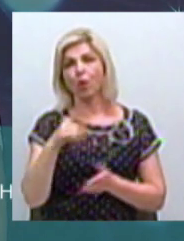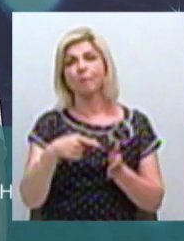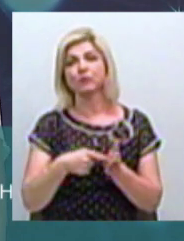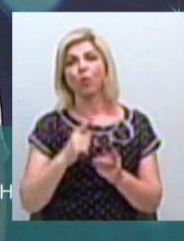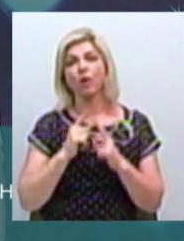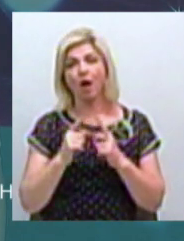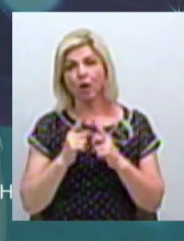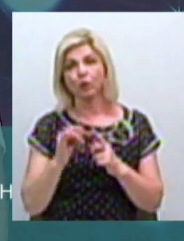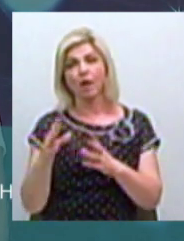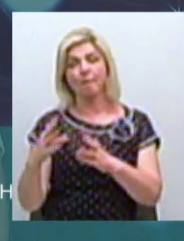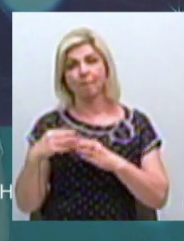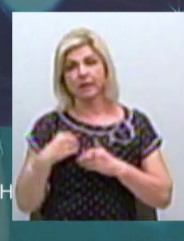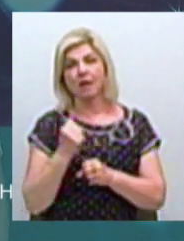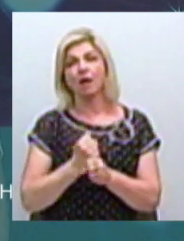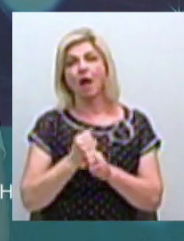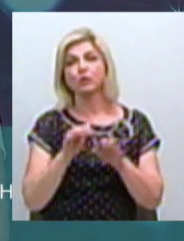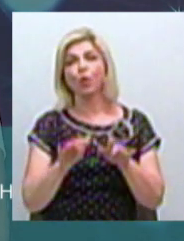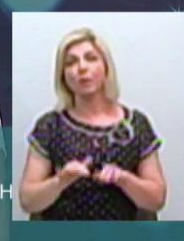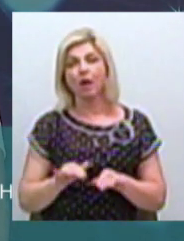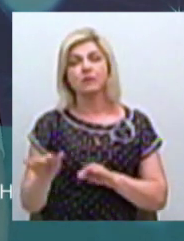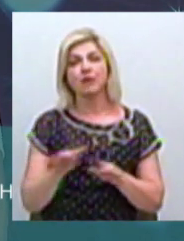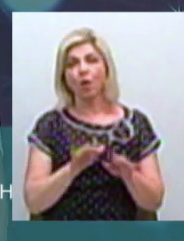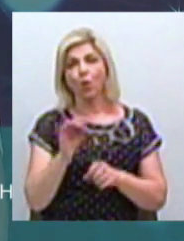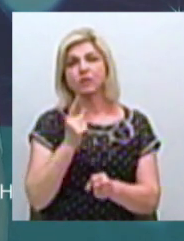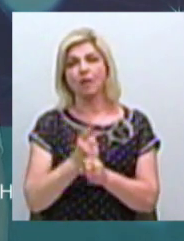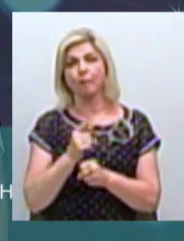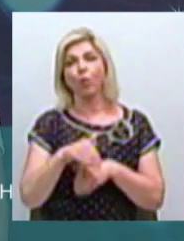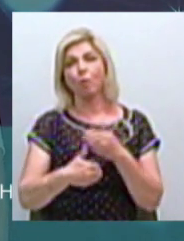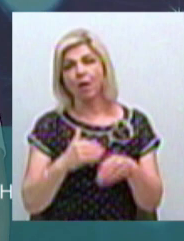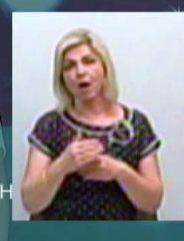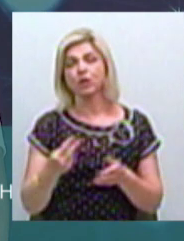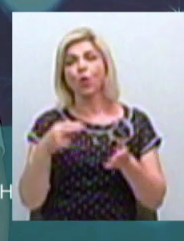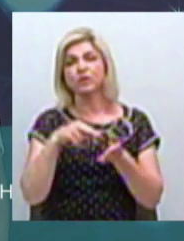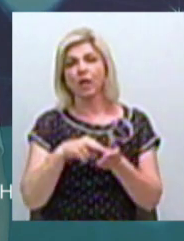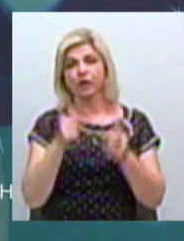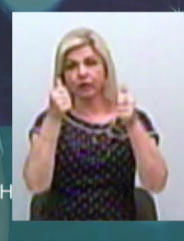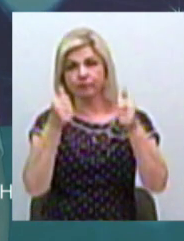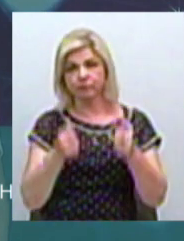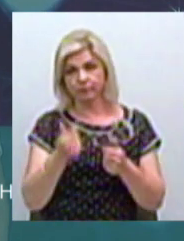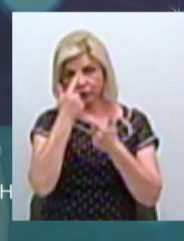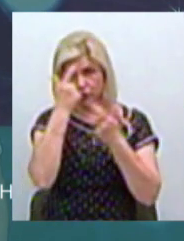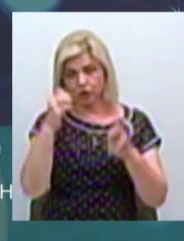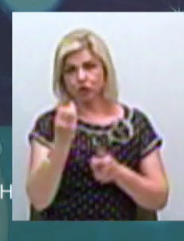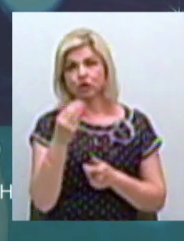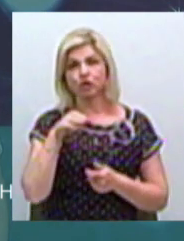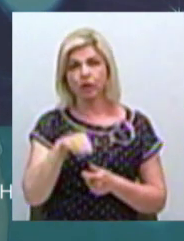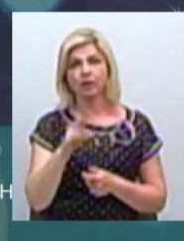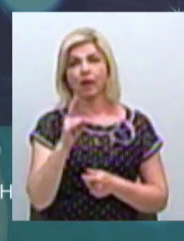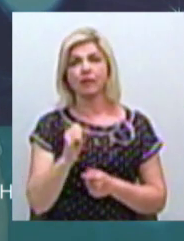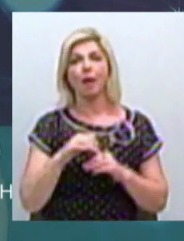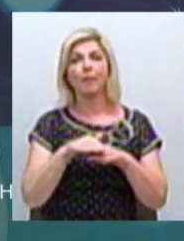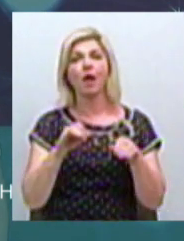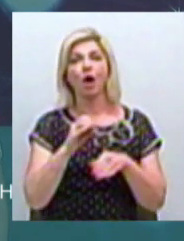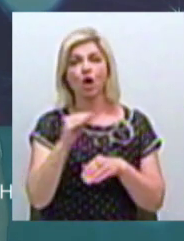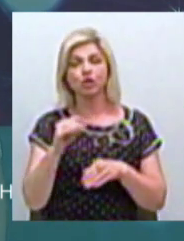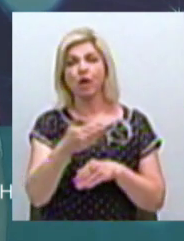раду і сумісно розробляємо заходи щодо заборони купання, встановлення щитів на пляжах. Ви ж розумієте,